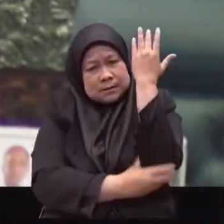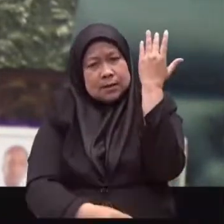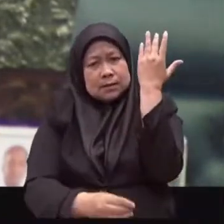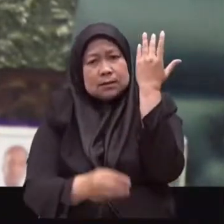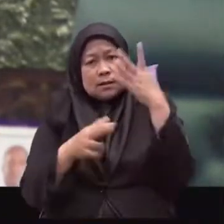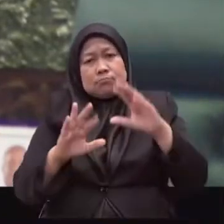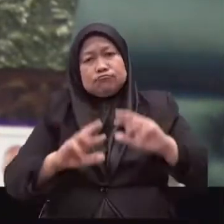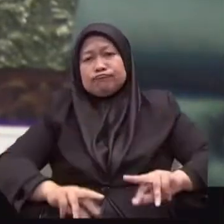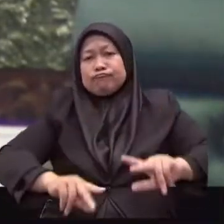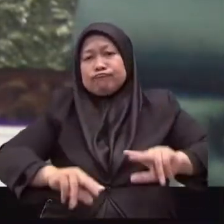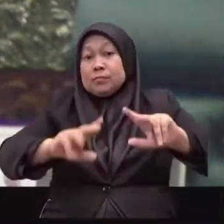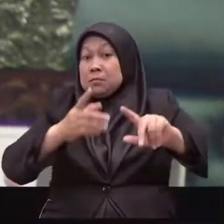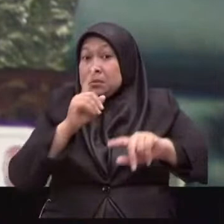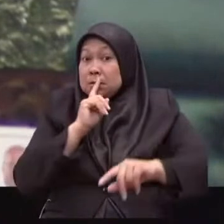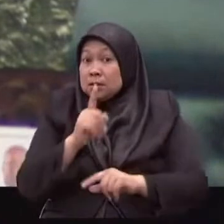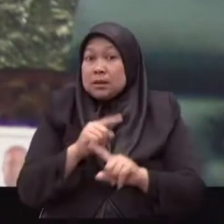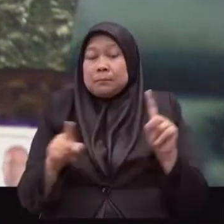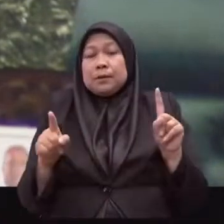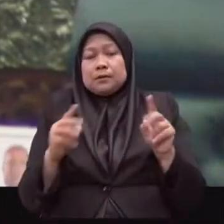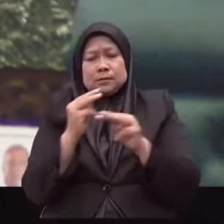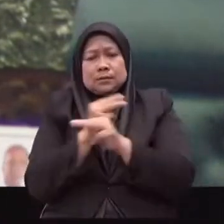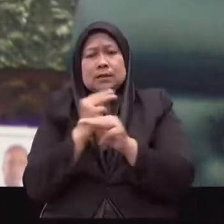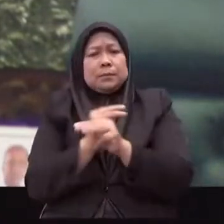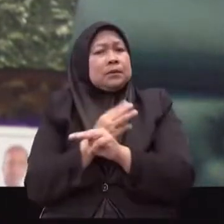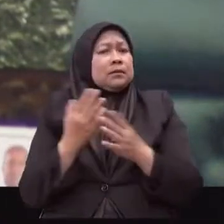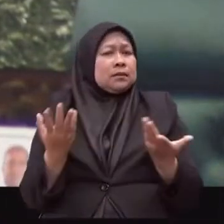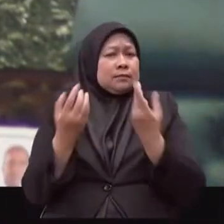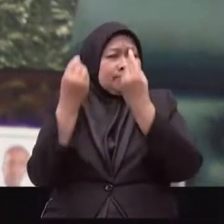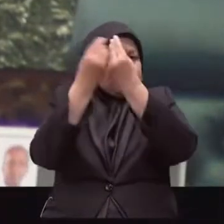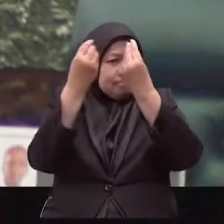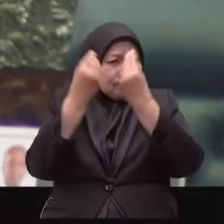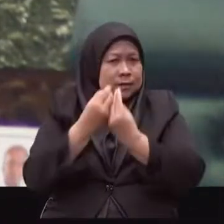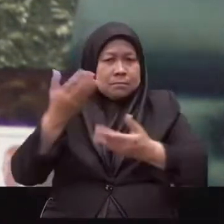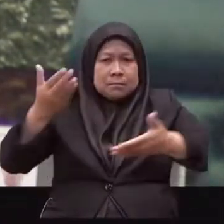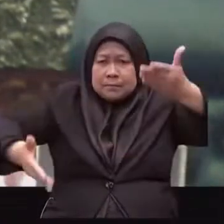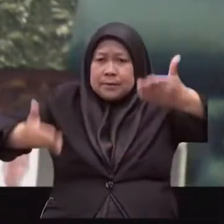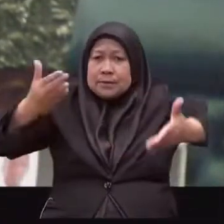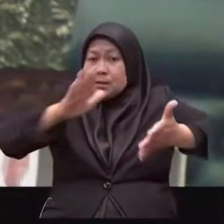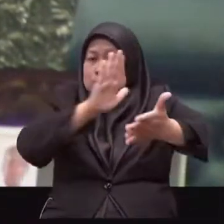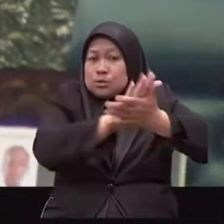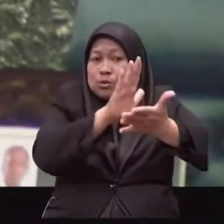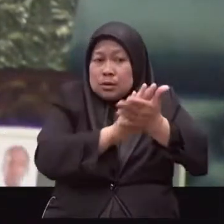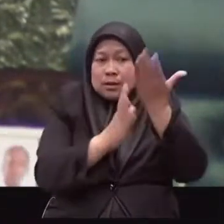mbsd dan juga dan lain-lain